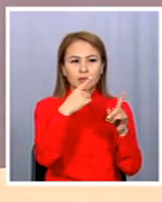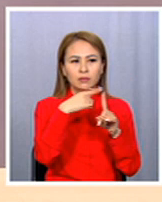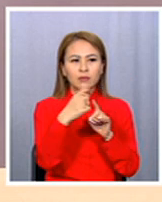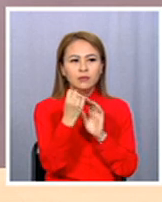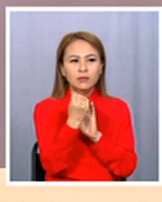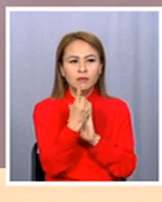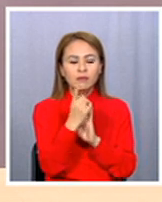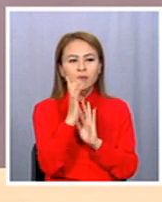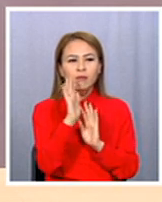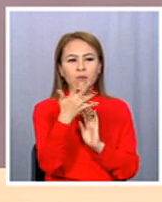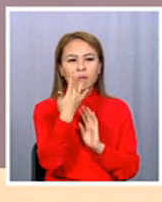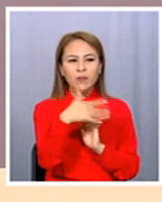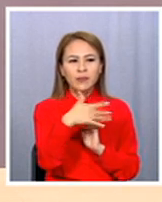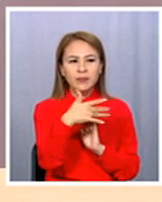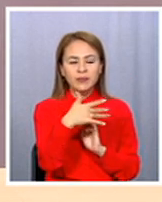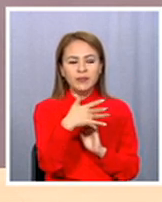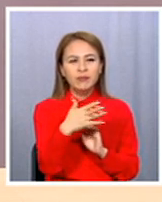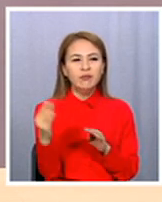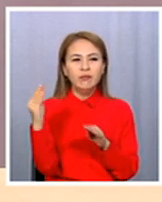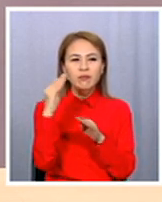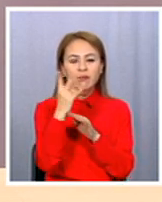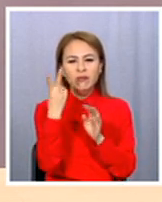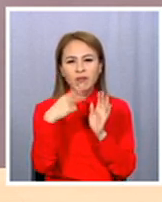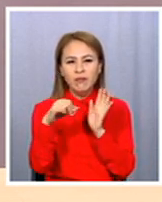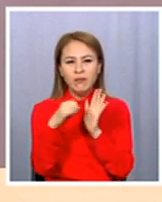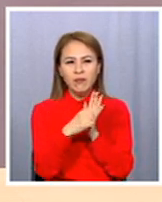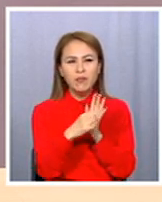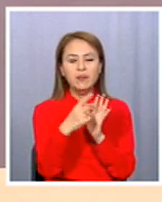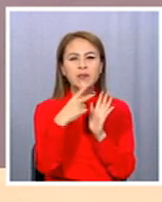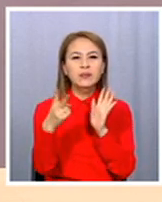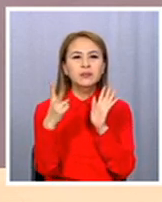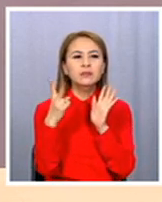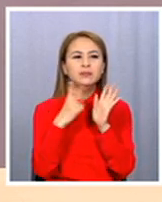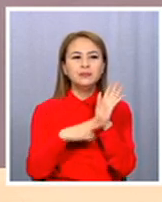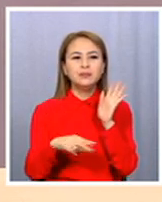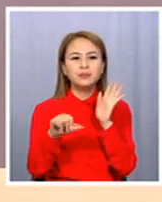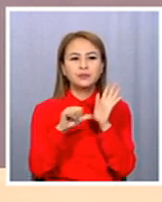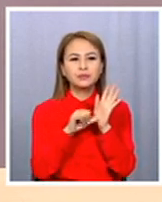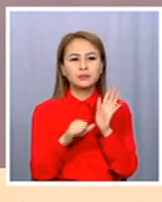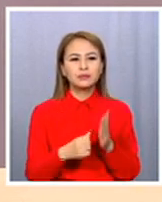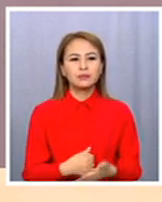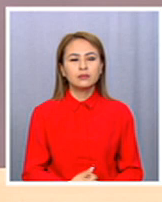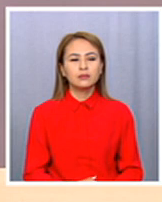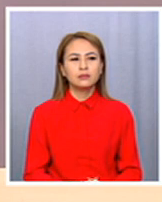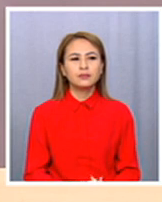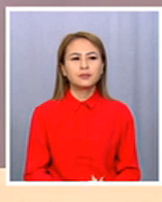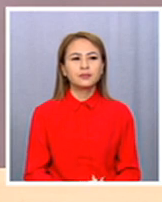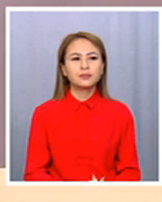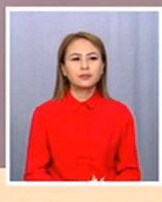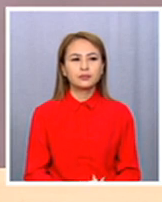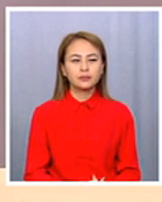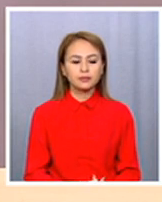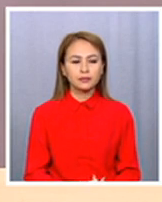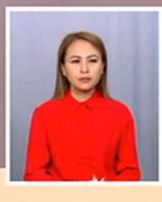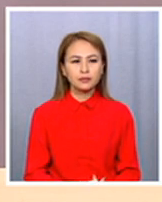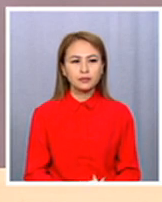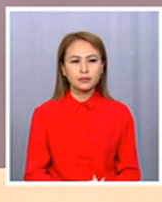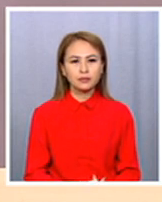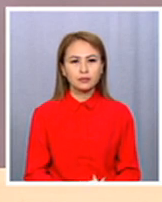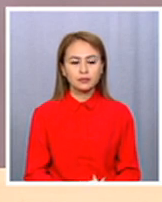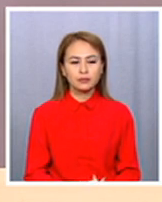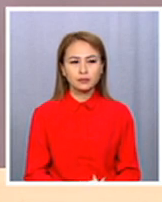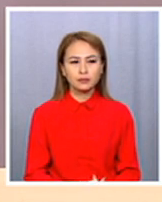аламыз. Оған 26-ны қосамыз. Демек, 39 бен 11 санының қосындысы 50-ге тең. 50 мен 26-ны